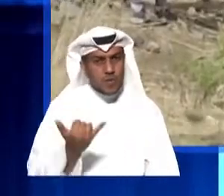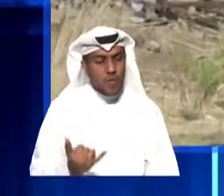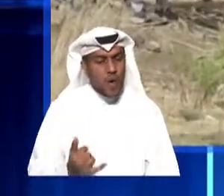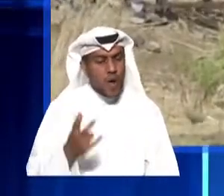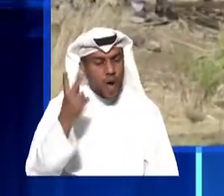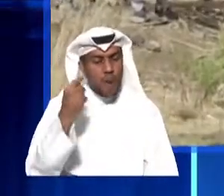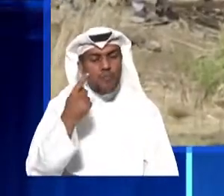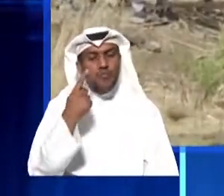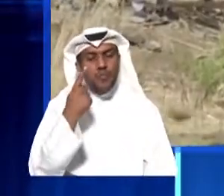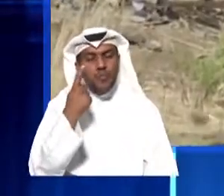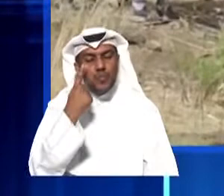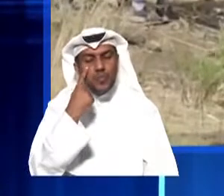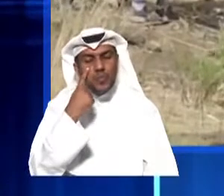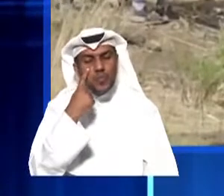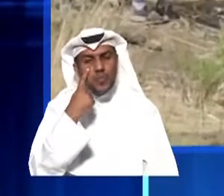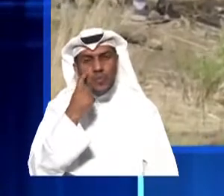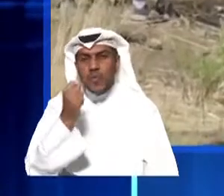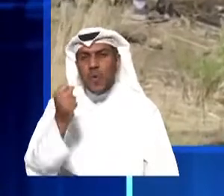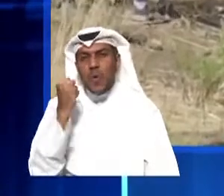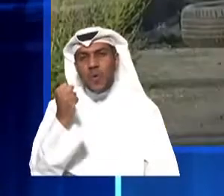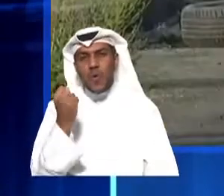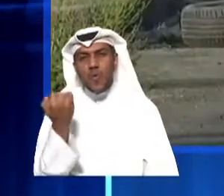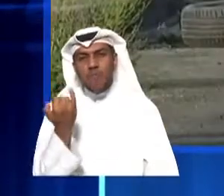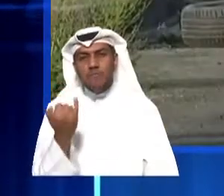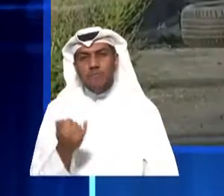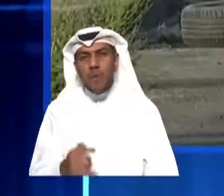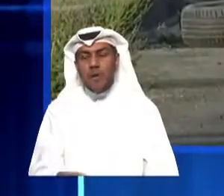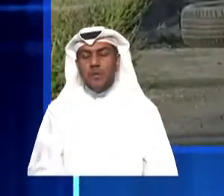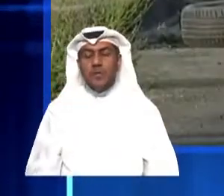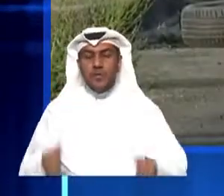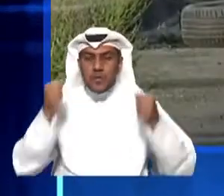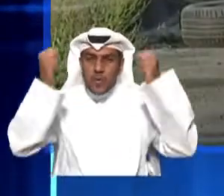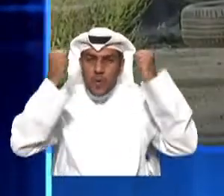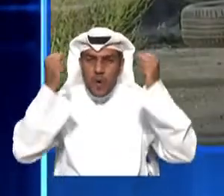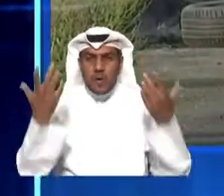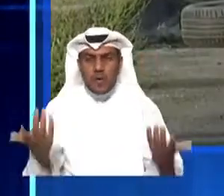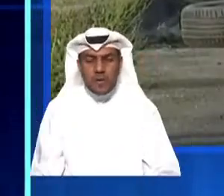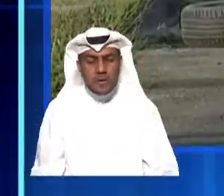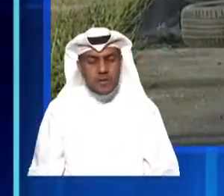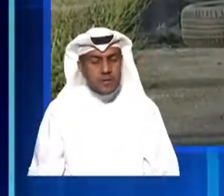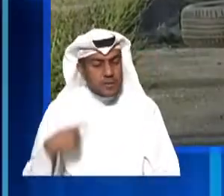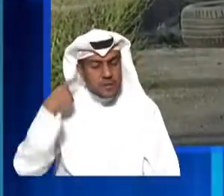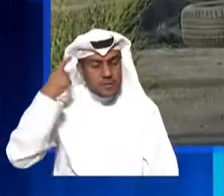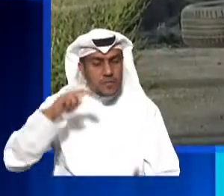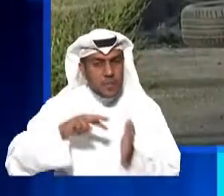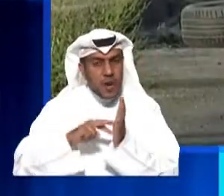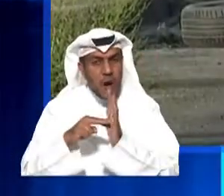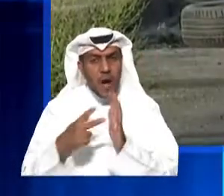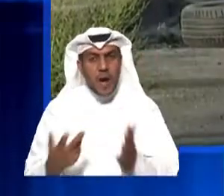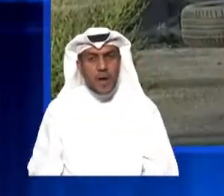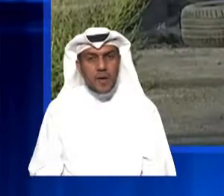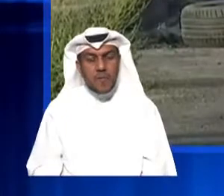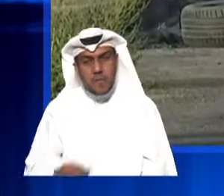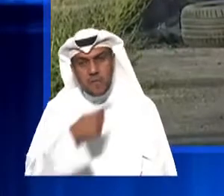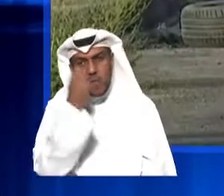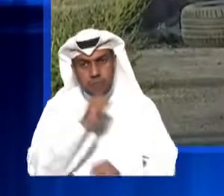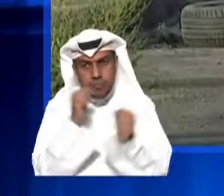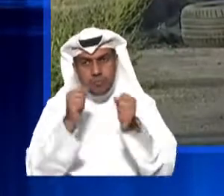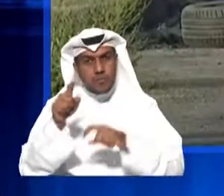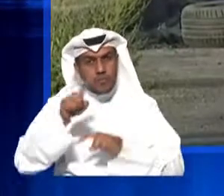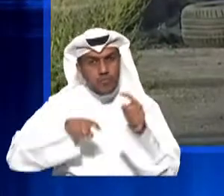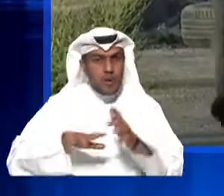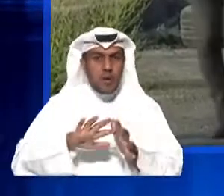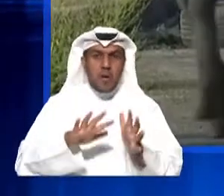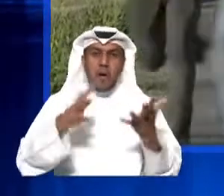ووقفة أمام مدخل حي الشيخ جراح الذي يعني يقف على بريد ترمي البارود يوشك على الانفجار في أي لحظة إذا